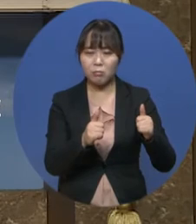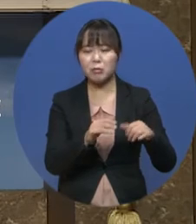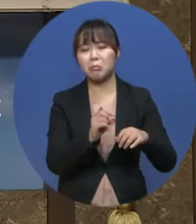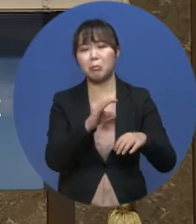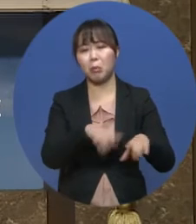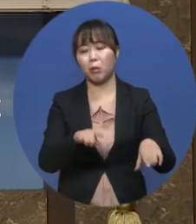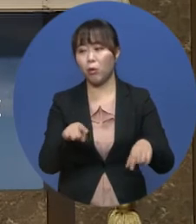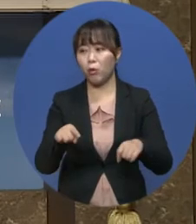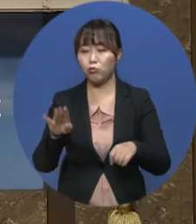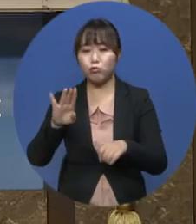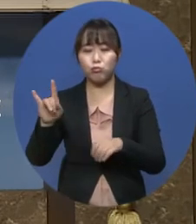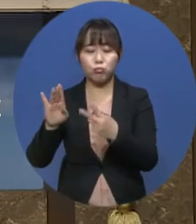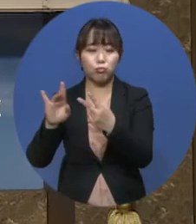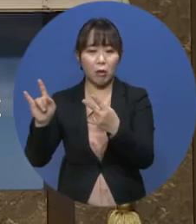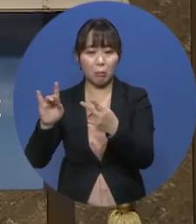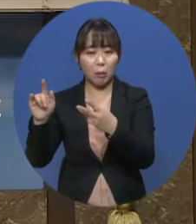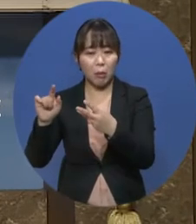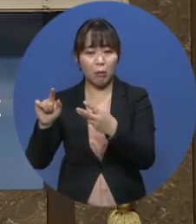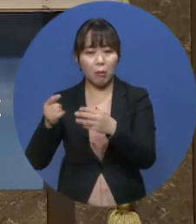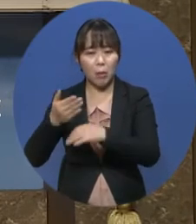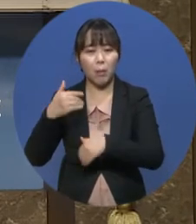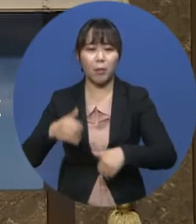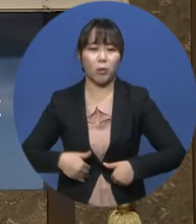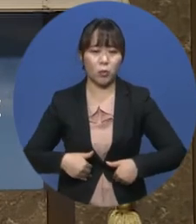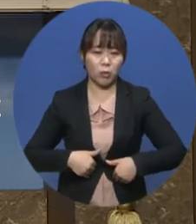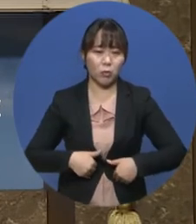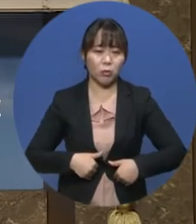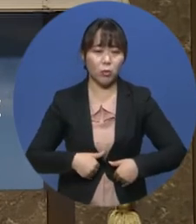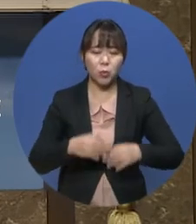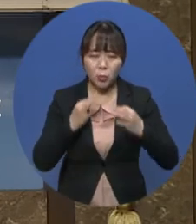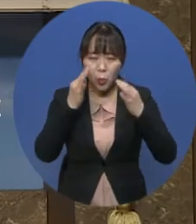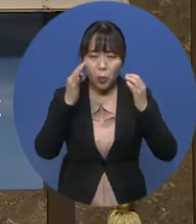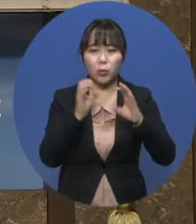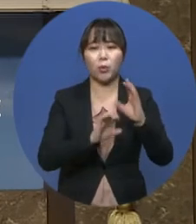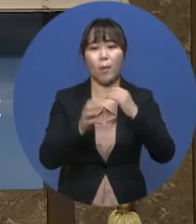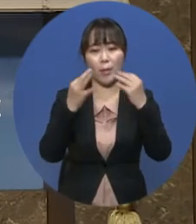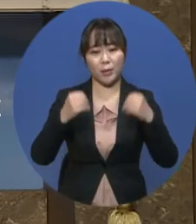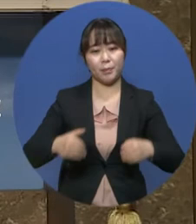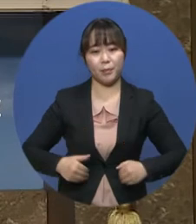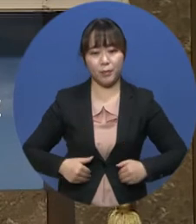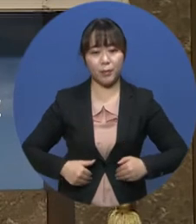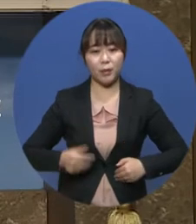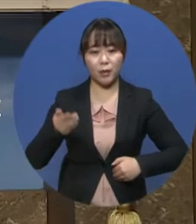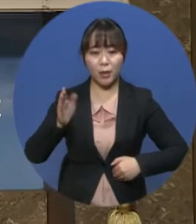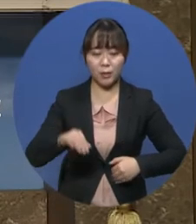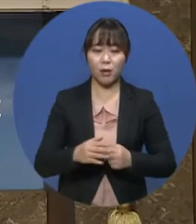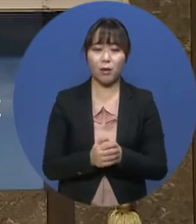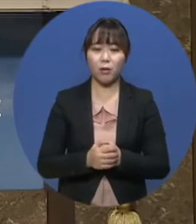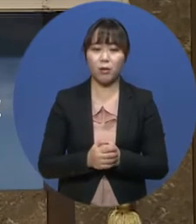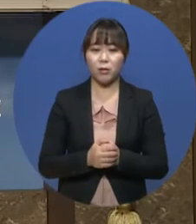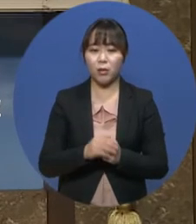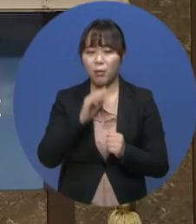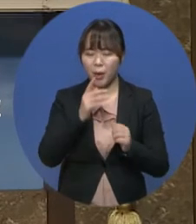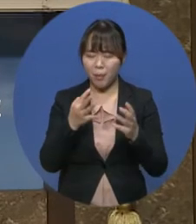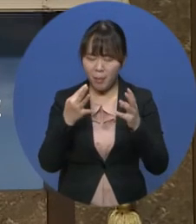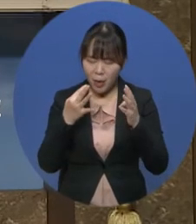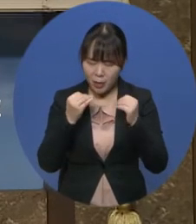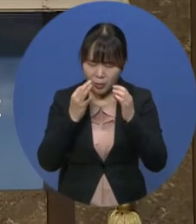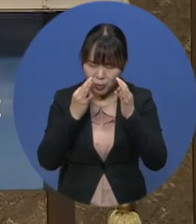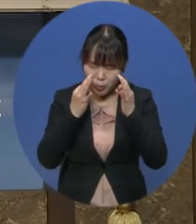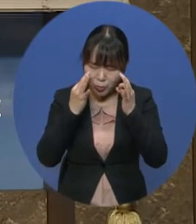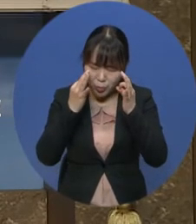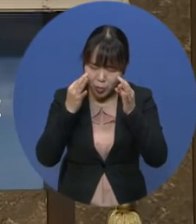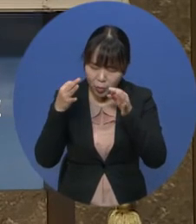아 또 노력도 두세배 들어가고 그런데 그렇게 많은 노력을